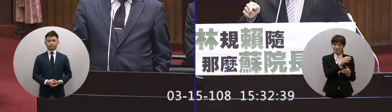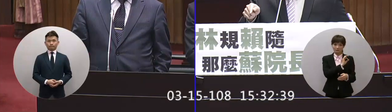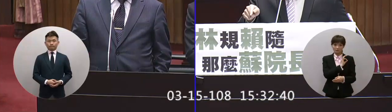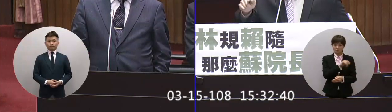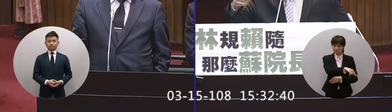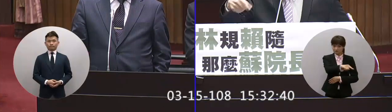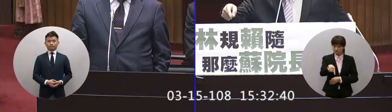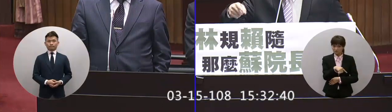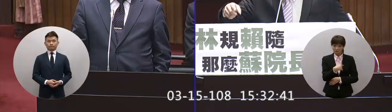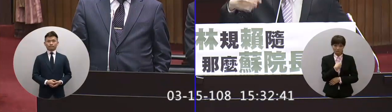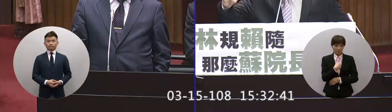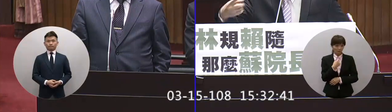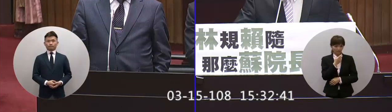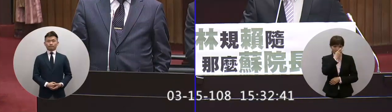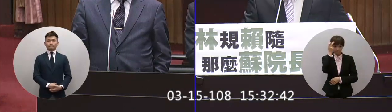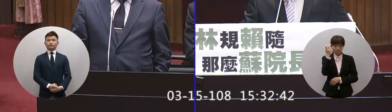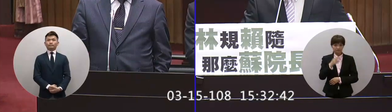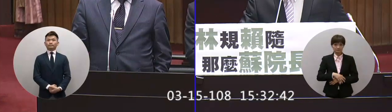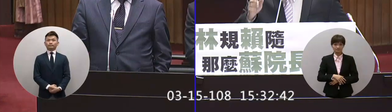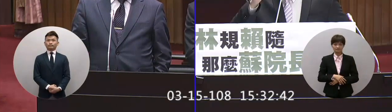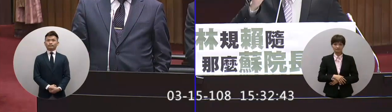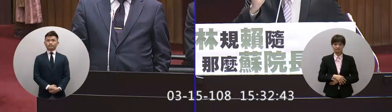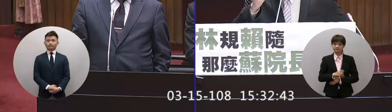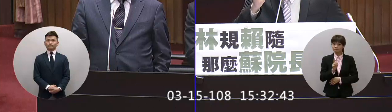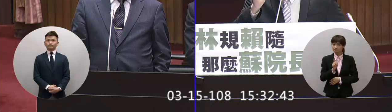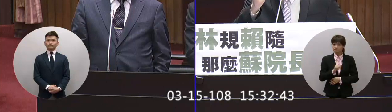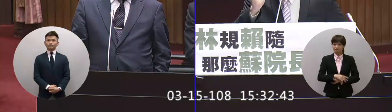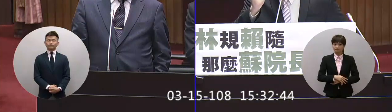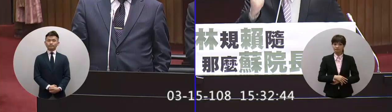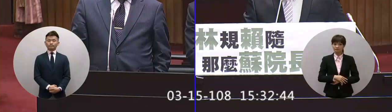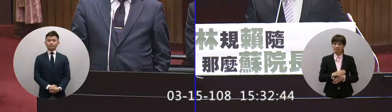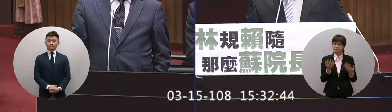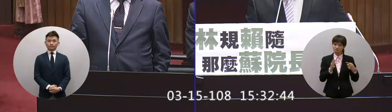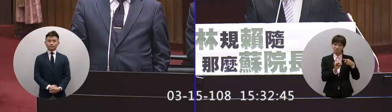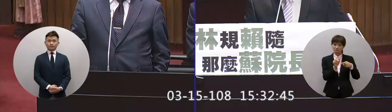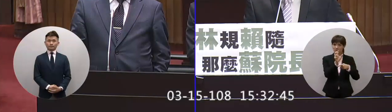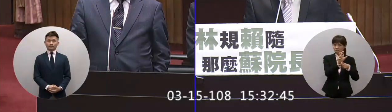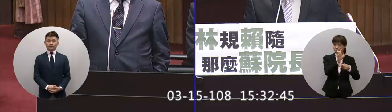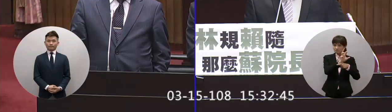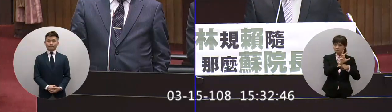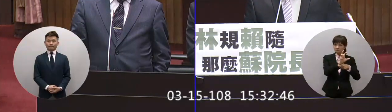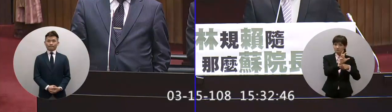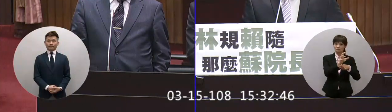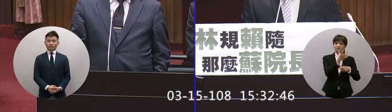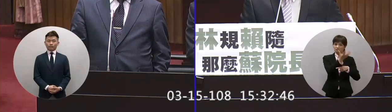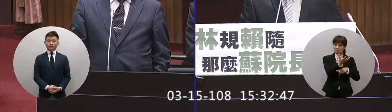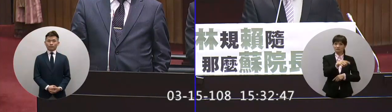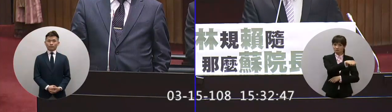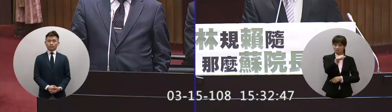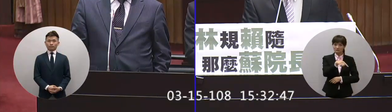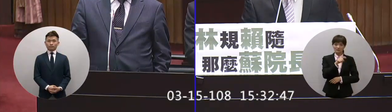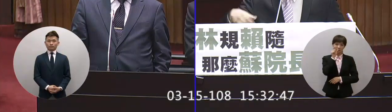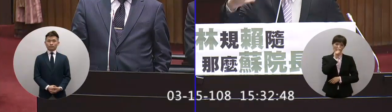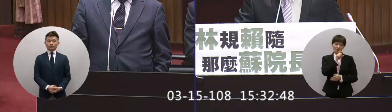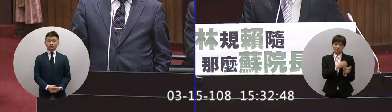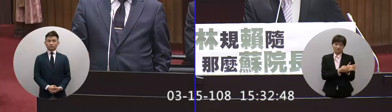里的成员啊，就酒驾班改正他的，有高达70-80%有没有，他们其实都有酒瘾